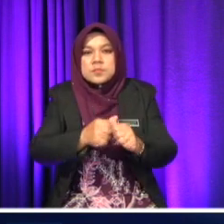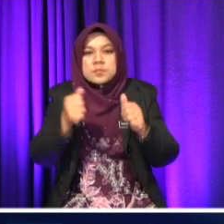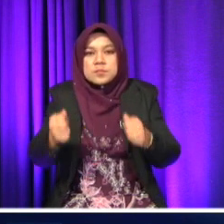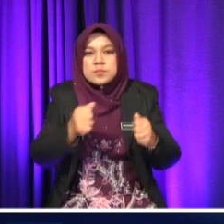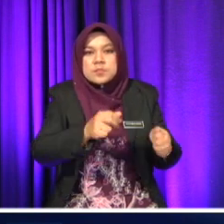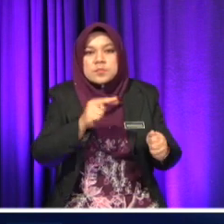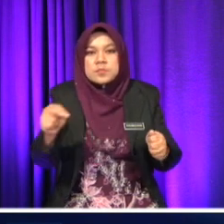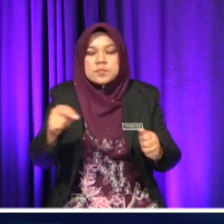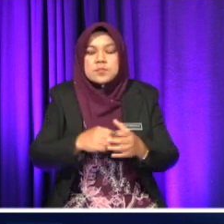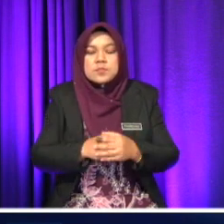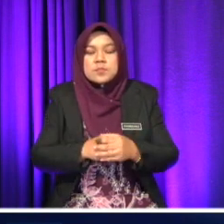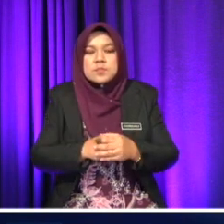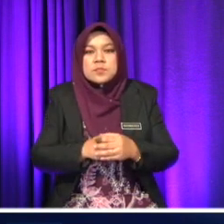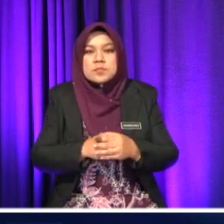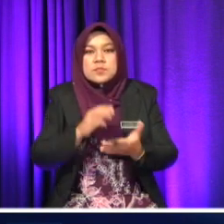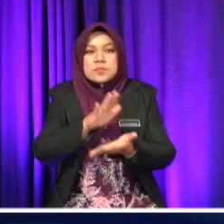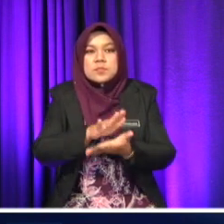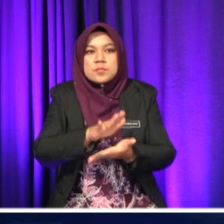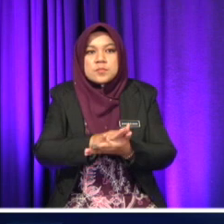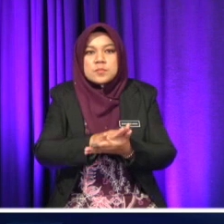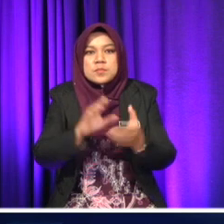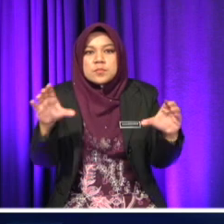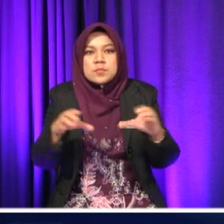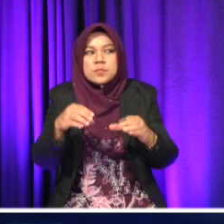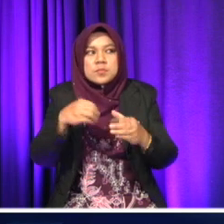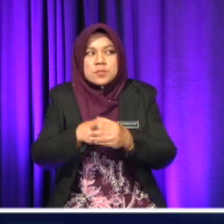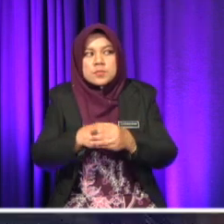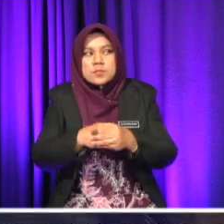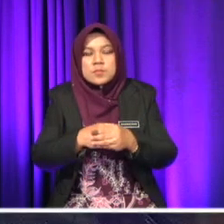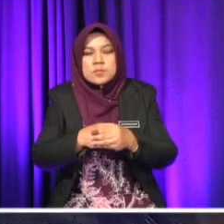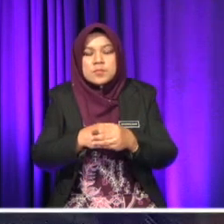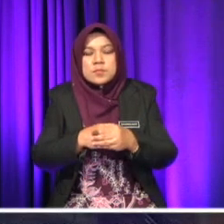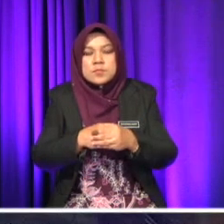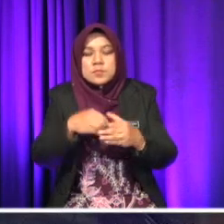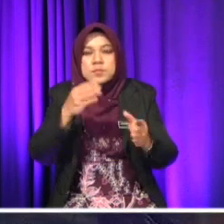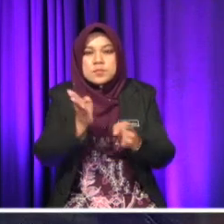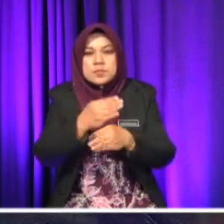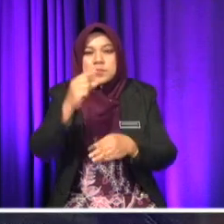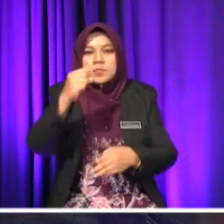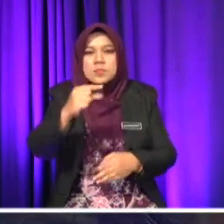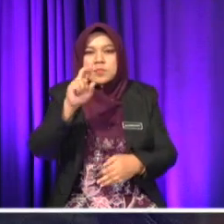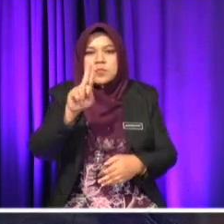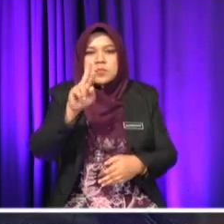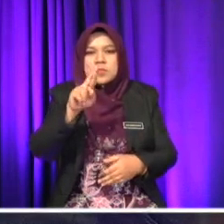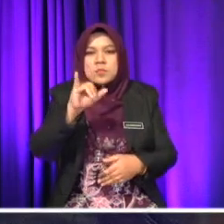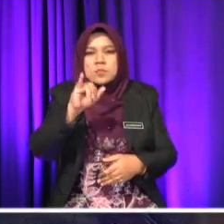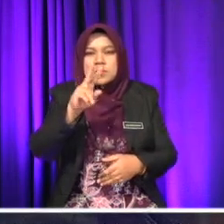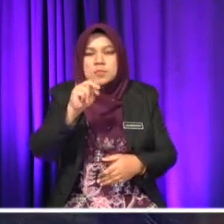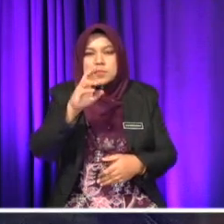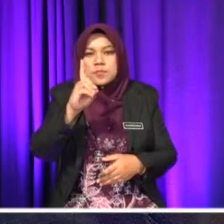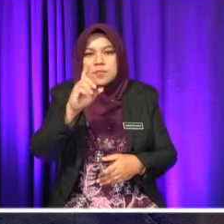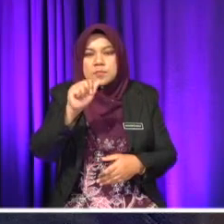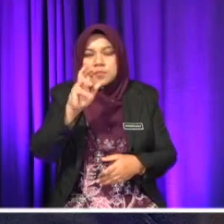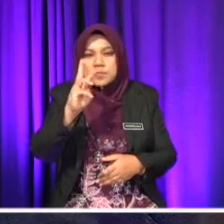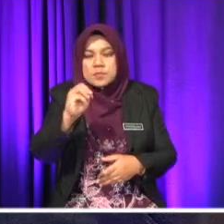dalam bentuk gurindam di sini sih gue sebenarnya nggak beritahu kepada Irfan dan murid-murid yang sedang menuntun dan dalam